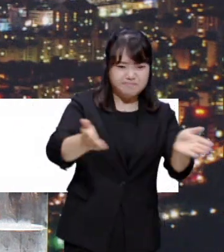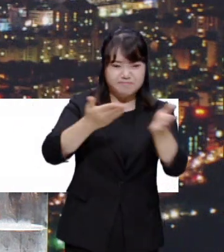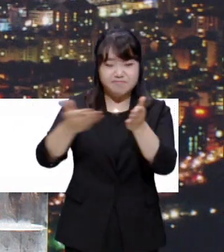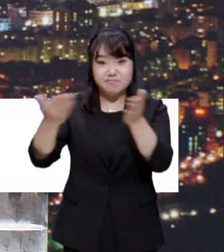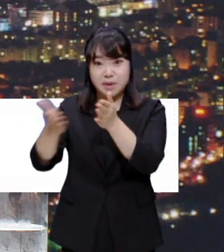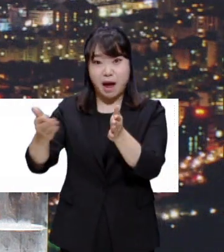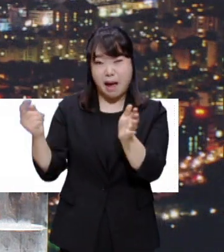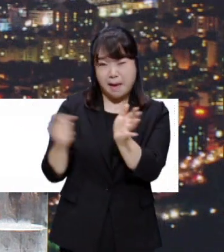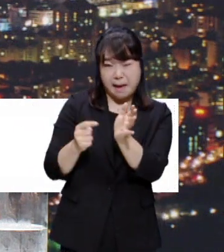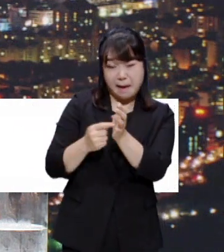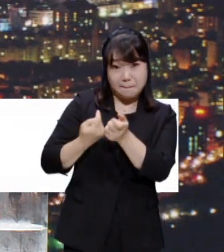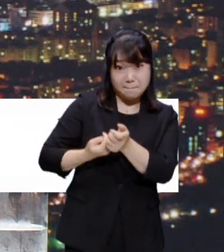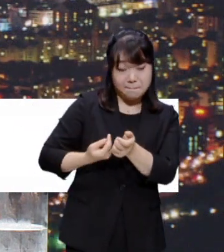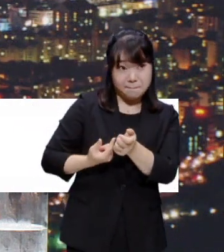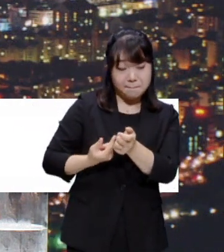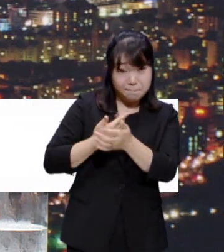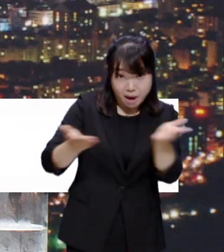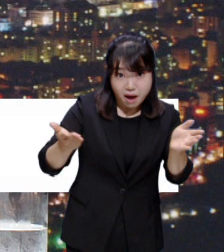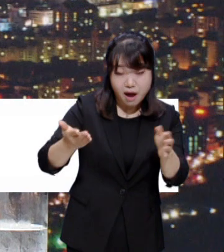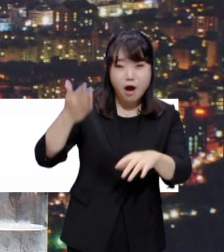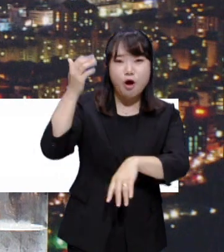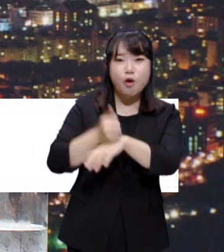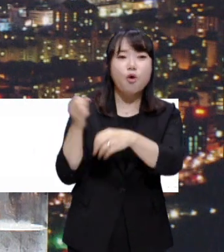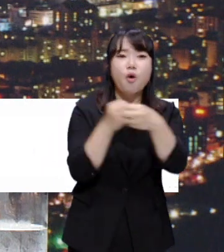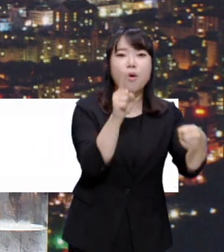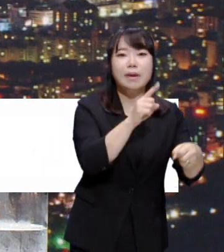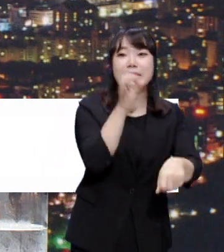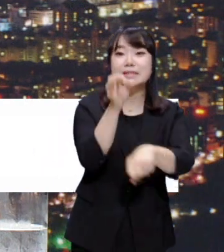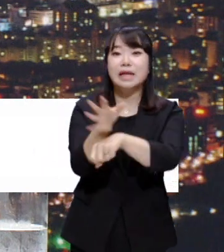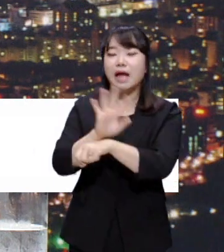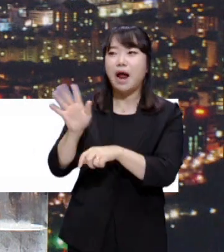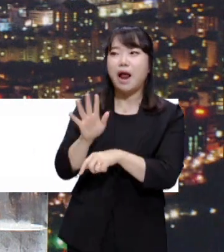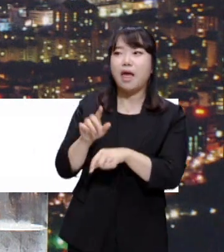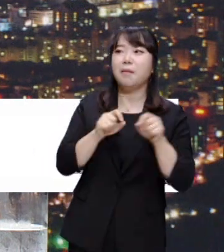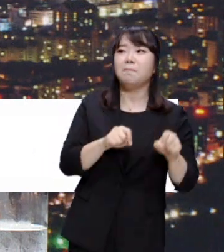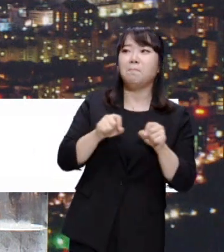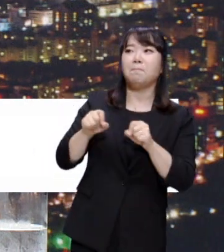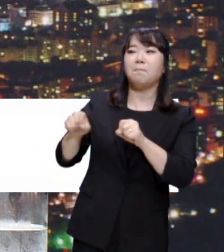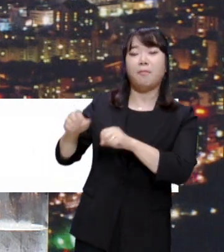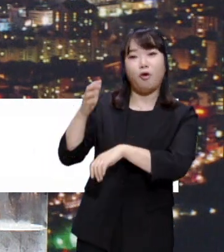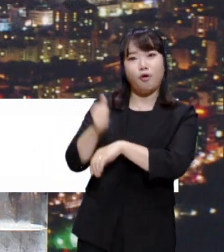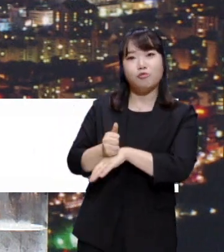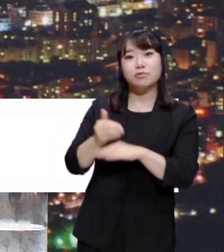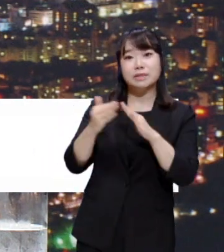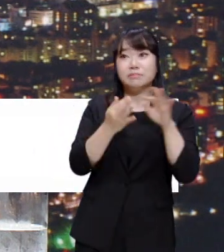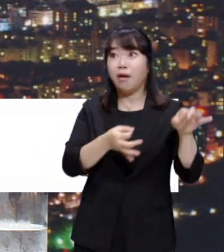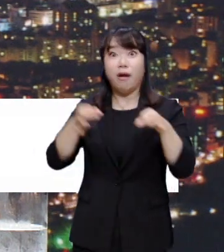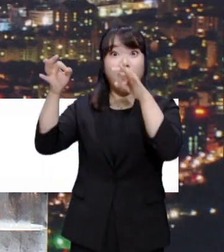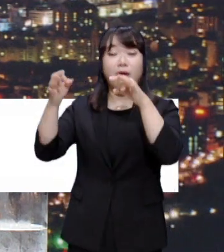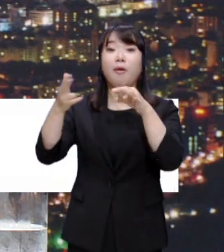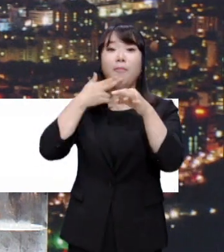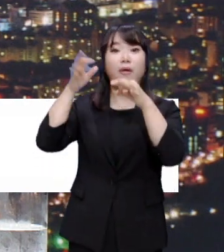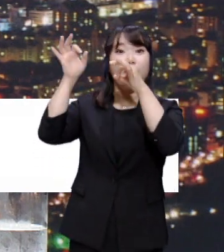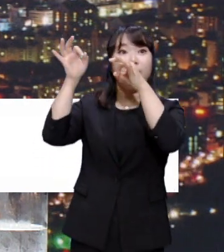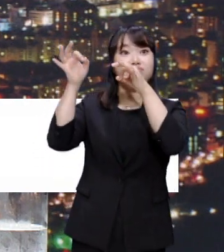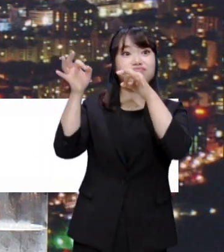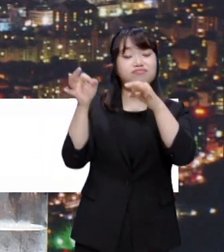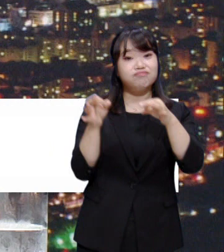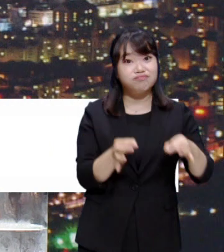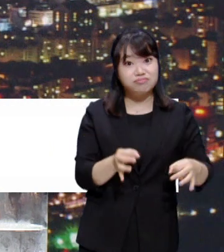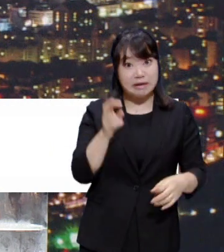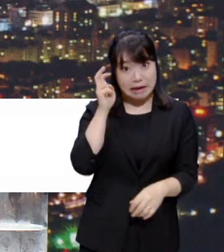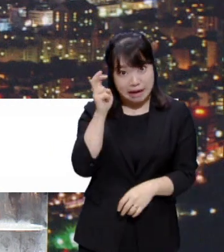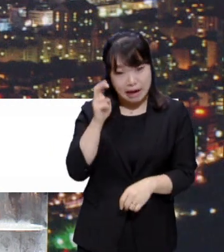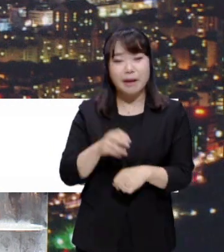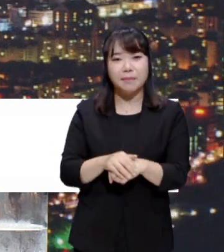나오면 아마 더 내려갈 것 같습니다. 제가 볼 때. 근데 만약에 공급을 좀 연착륙을 위해 가지고 좀 순차적으로 한다라면 조금은 이제 연착륙 쪽으로